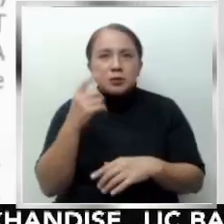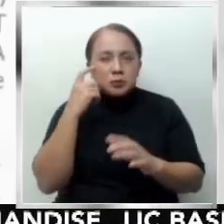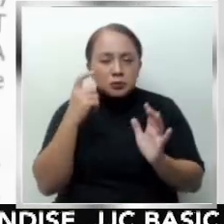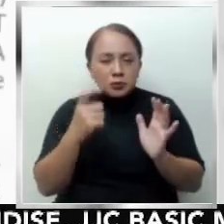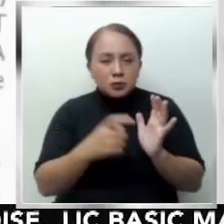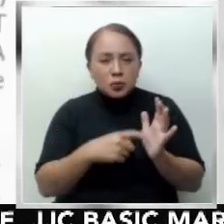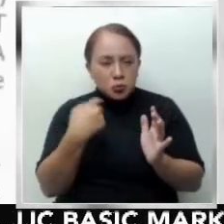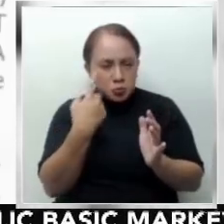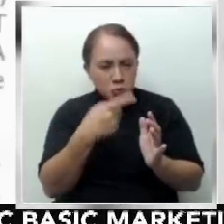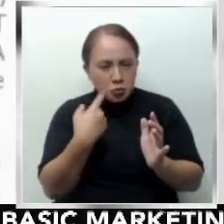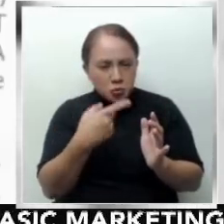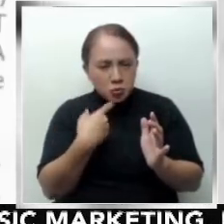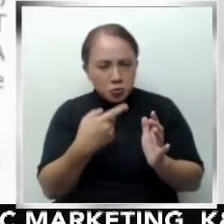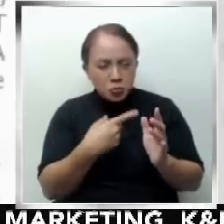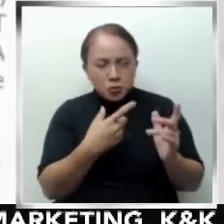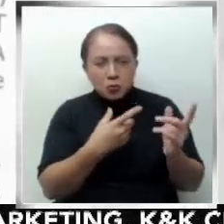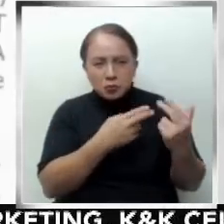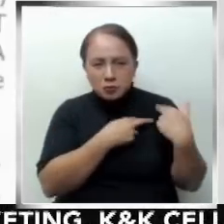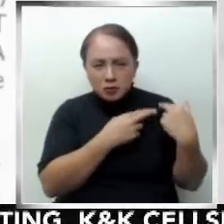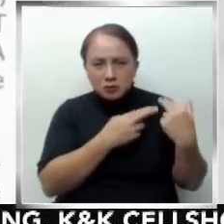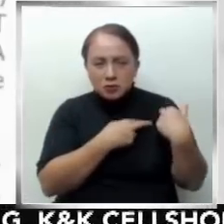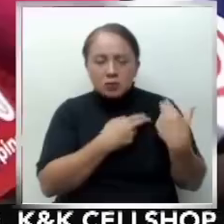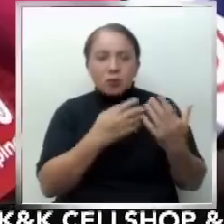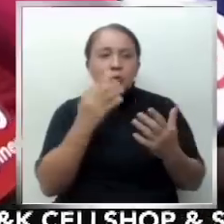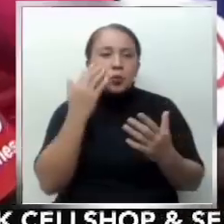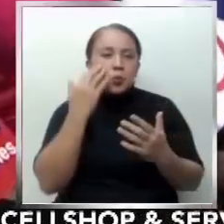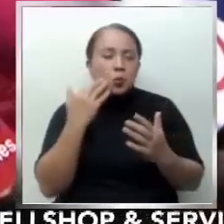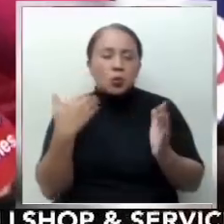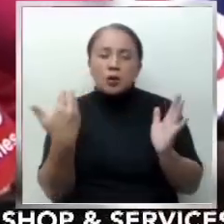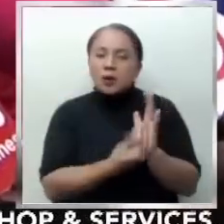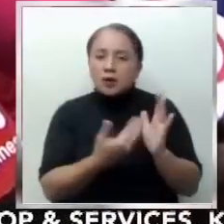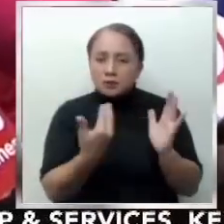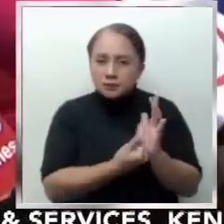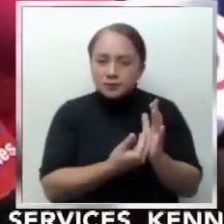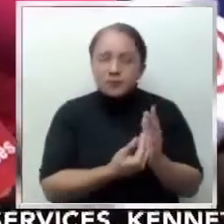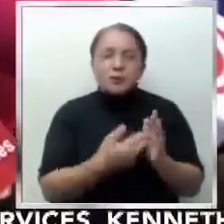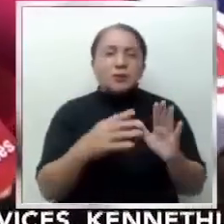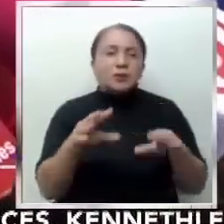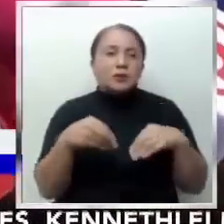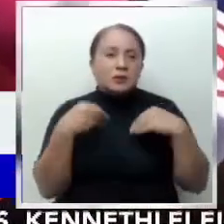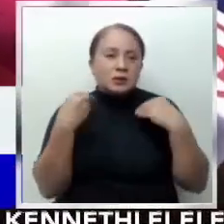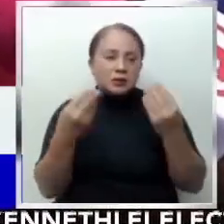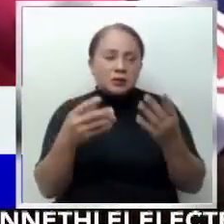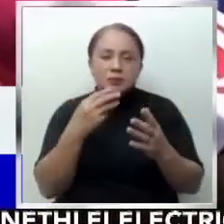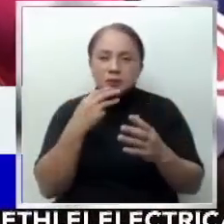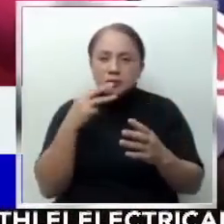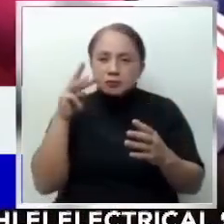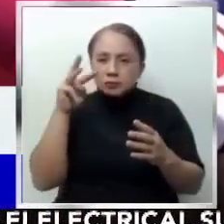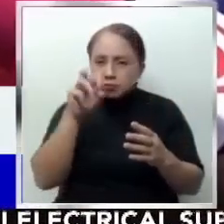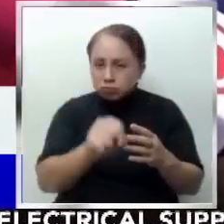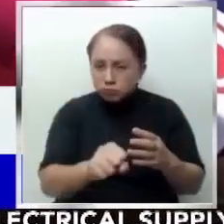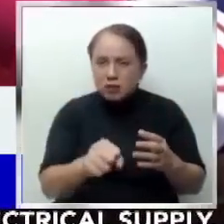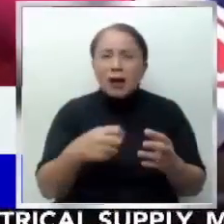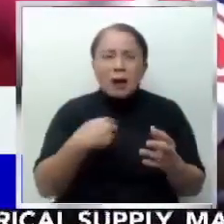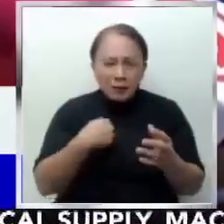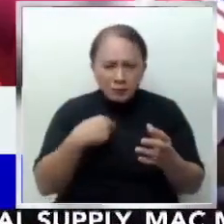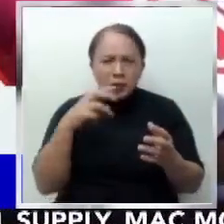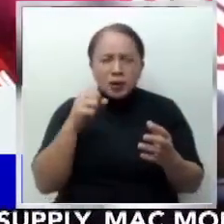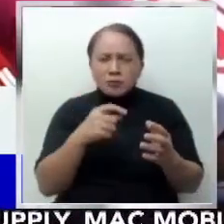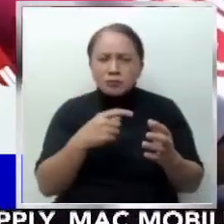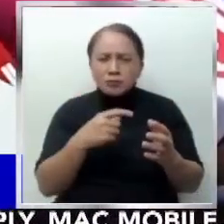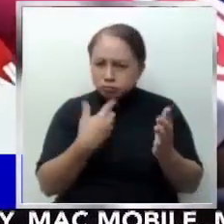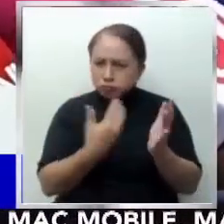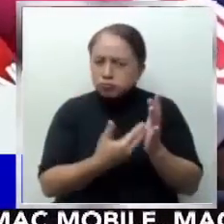nito. Kulang raw kasi ang inihaing ebidensya. Nagbigay na ng mga testimonya na matitibay para mag-lead